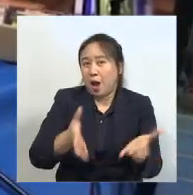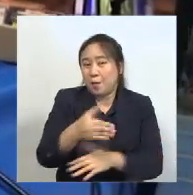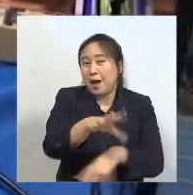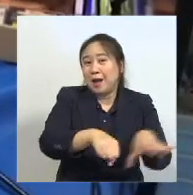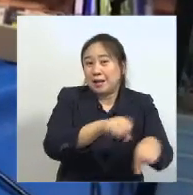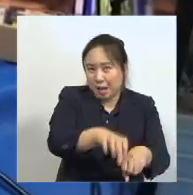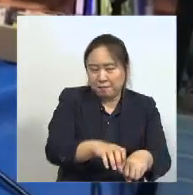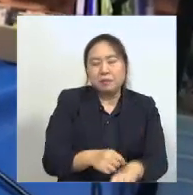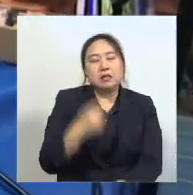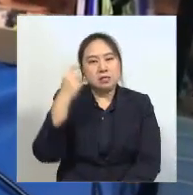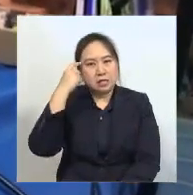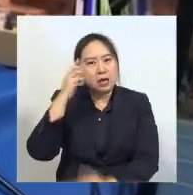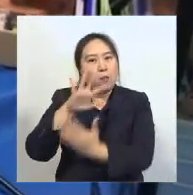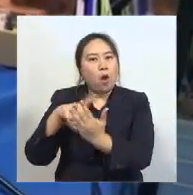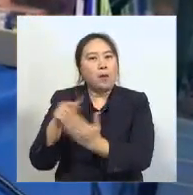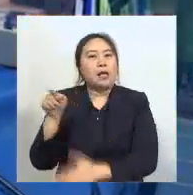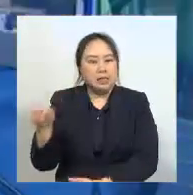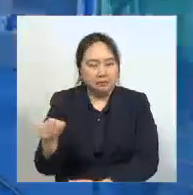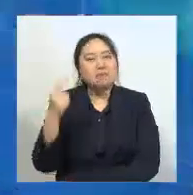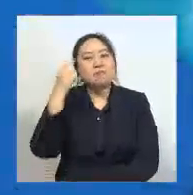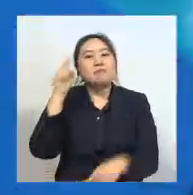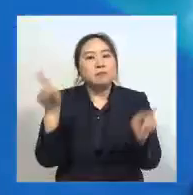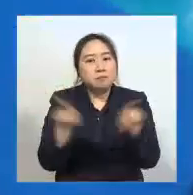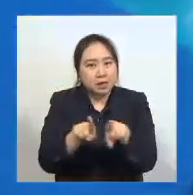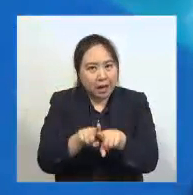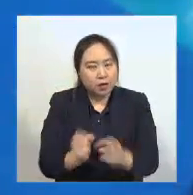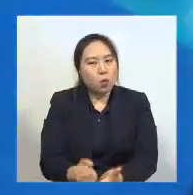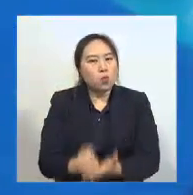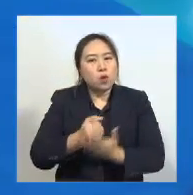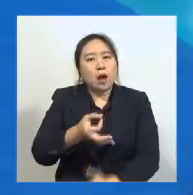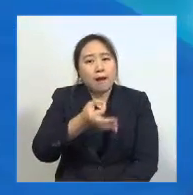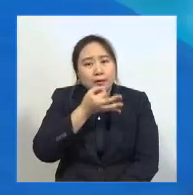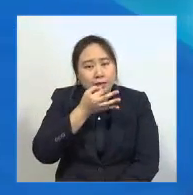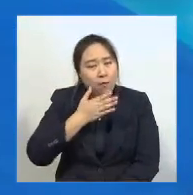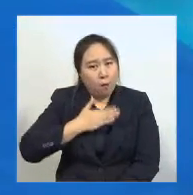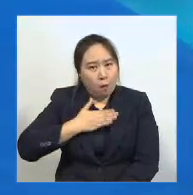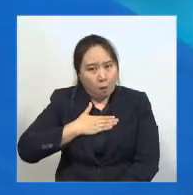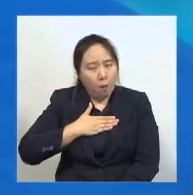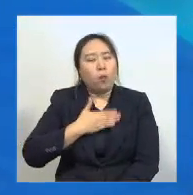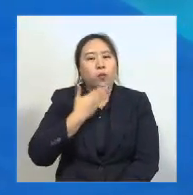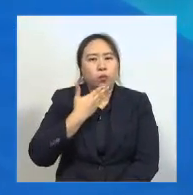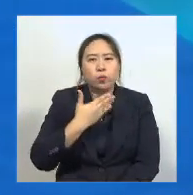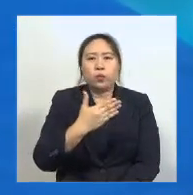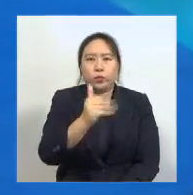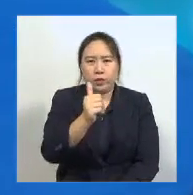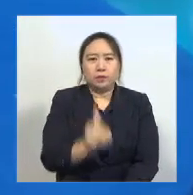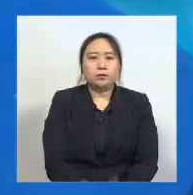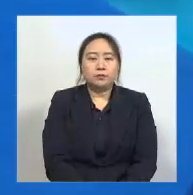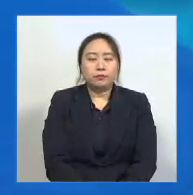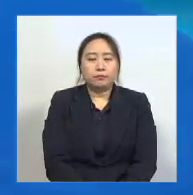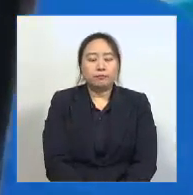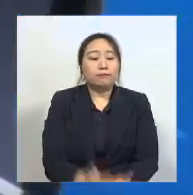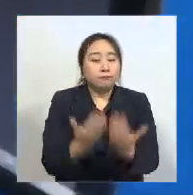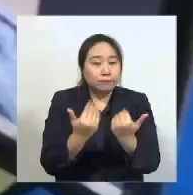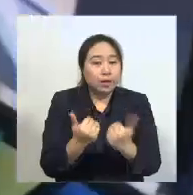ห็นด้วยกับมาตรการนี้เพราะเขามองว่าจะทำให้การประกอบอาชีพประมงพื้นบ้านมีความยั่งยืนในอนาคต